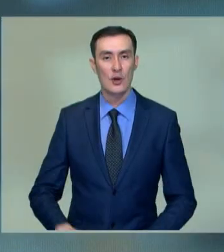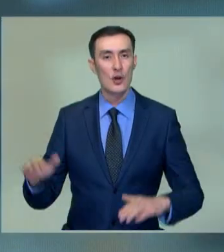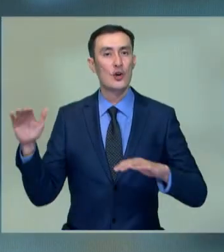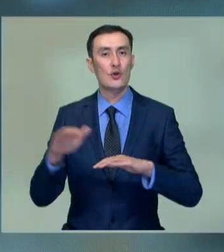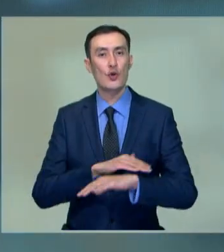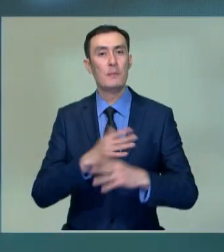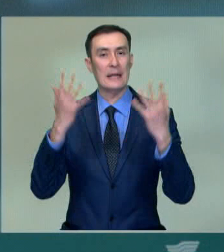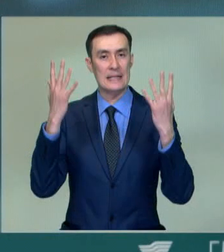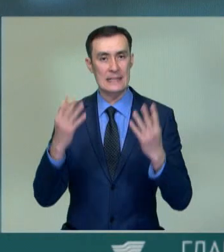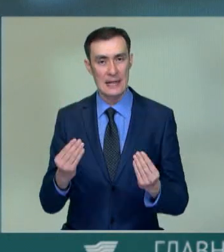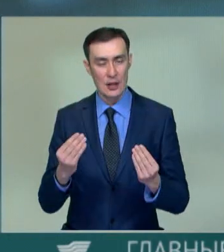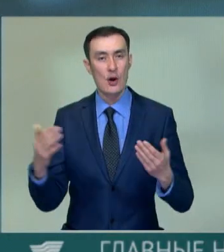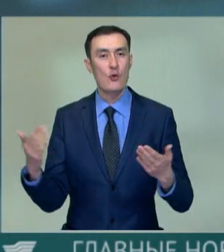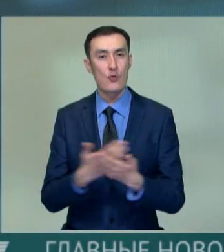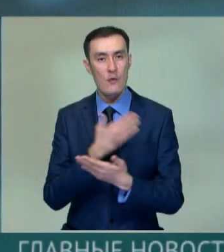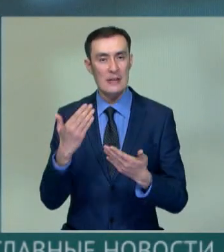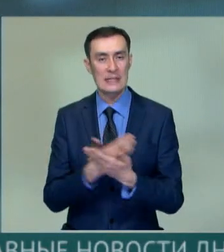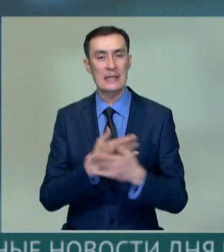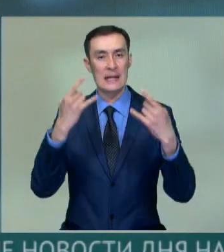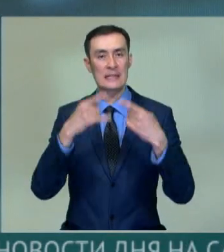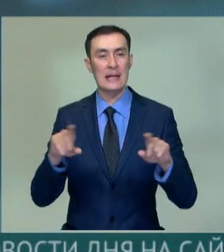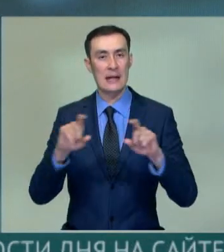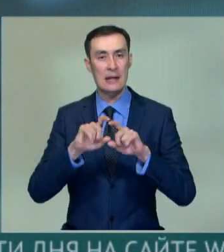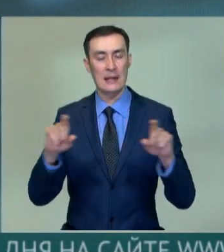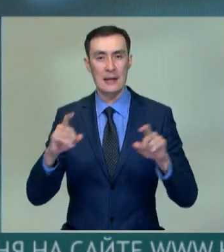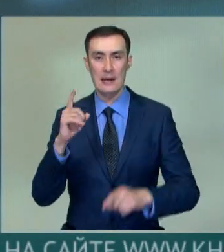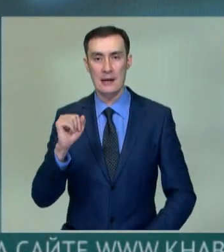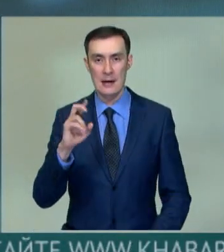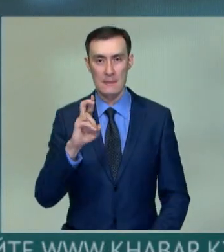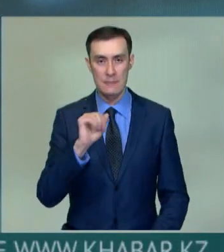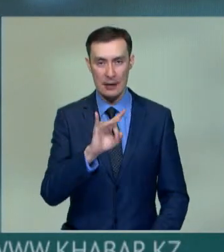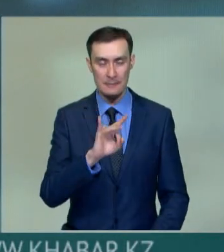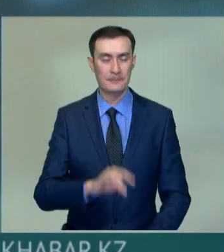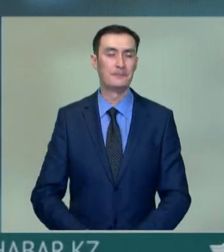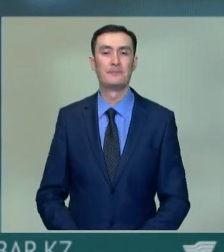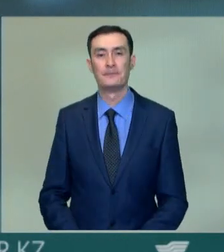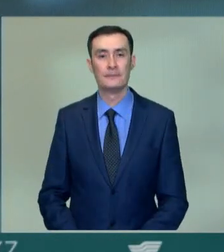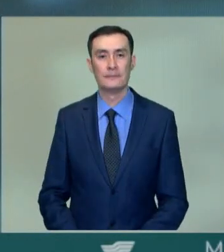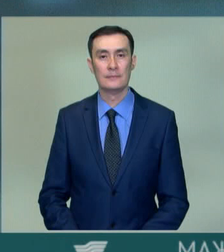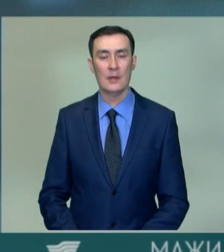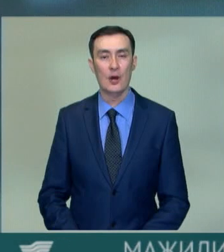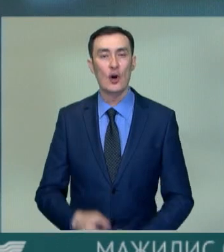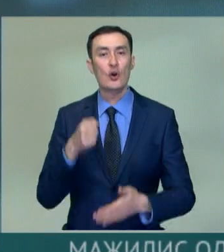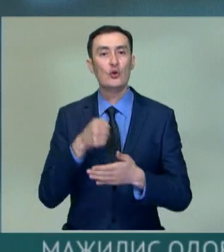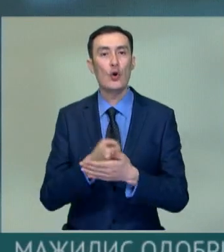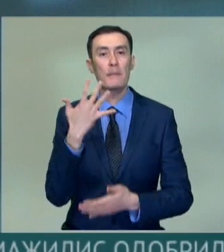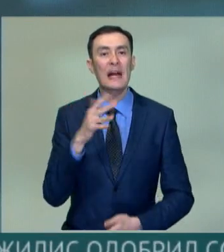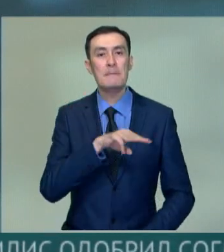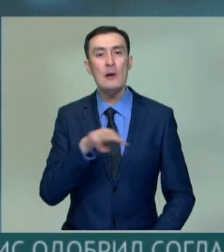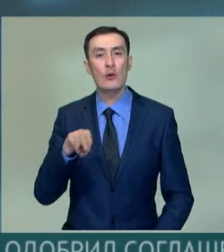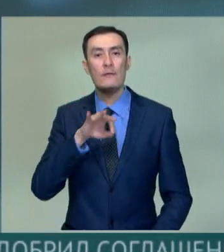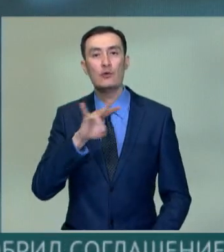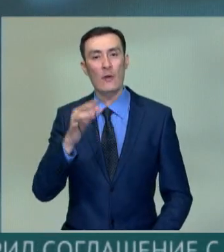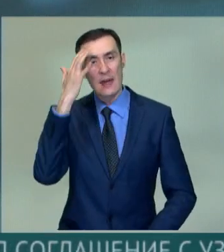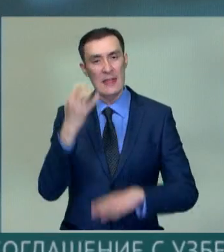Здравствуйте, новости на телеканале Хабар. В студии Жанна Ситхан. Суртоперевод обеспечивает Хасан Исраилов. До 5 миллионов тонн нефти в